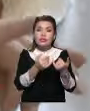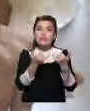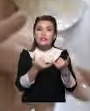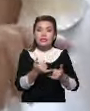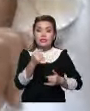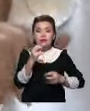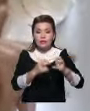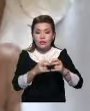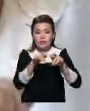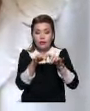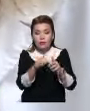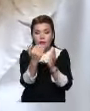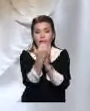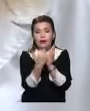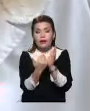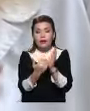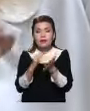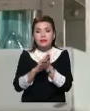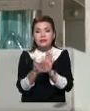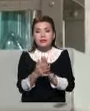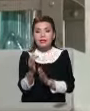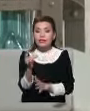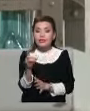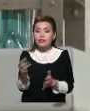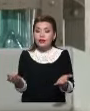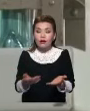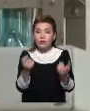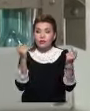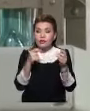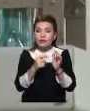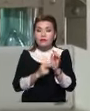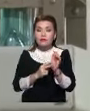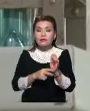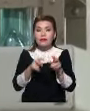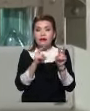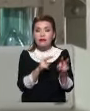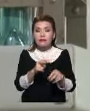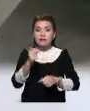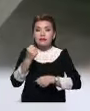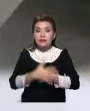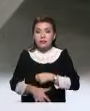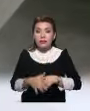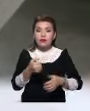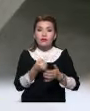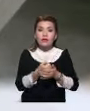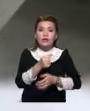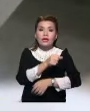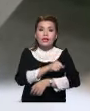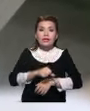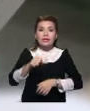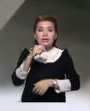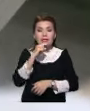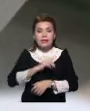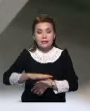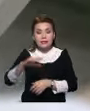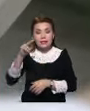разработали компьютерную программу «Состояние Иртыша». Определены 17 контрольных точек – от границы с Китаем до границы с Российской Федерацией.